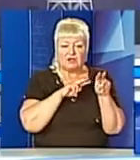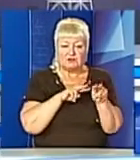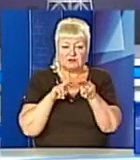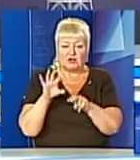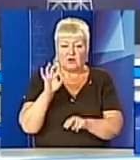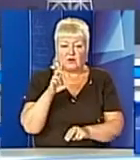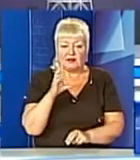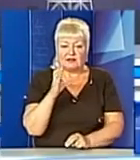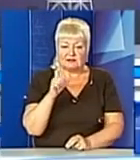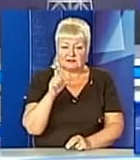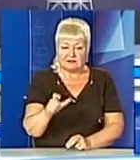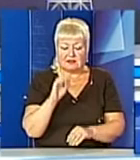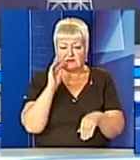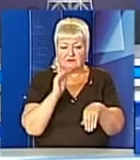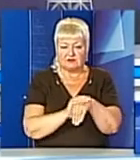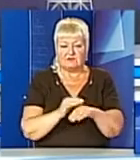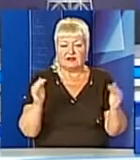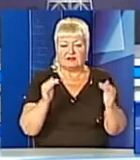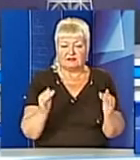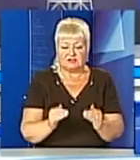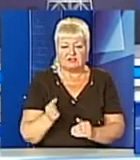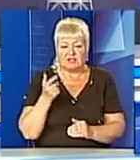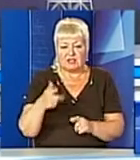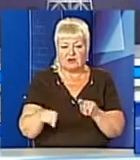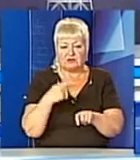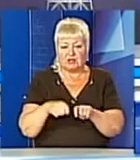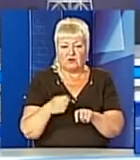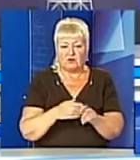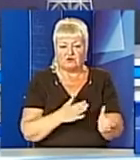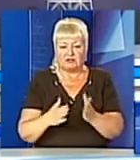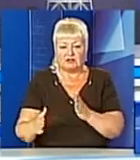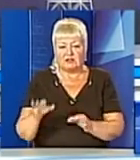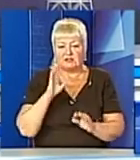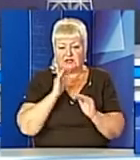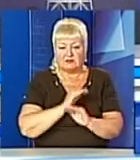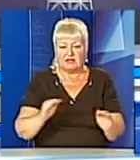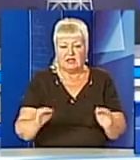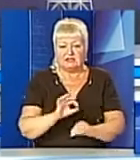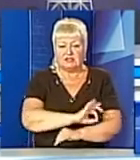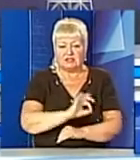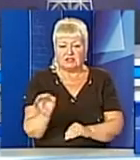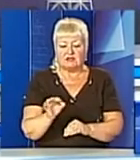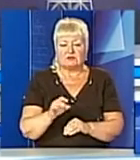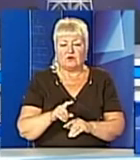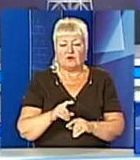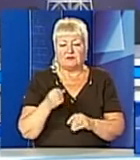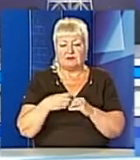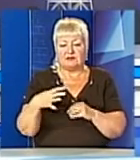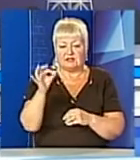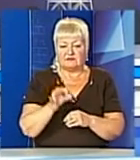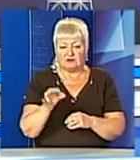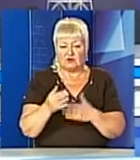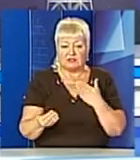Спостерігачі ОБСЄ зафіксували зниження кількості порушень режиму тиші на Сході на 15%. Однак тижнем раніше